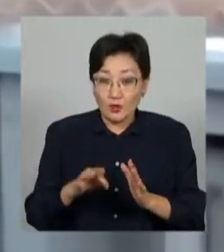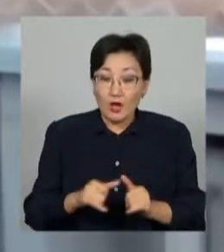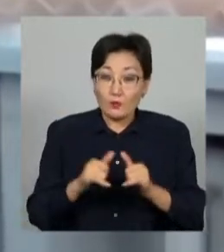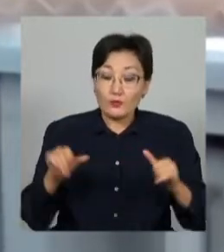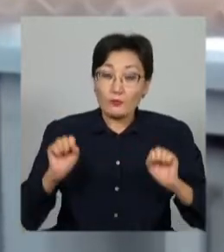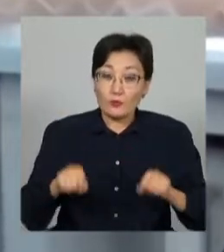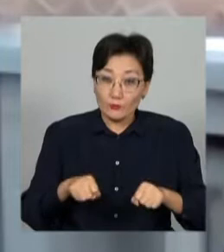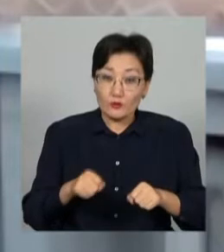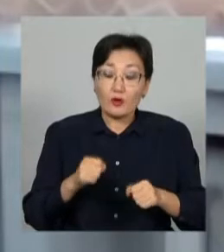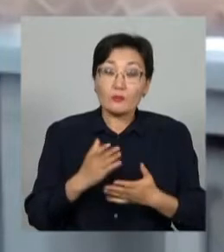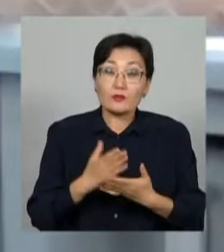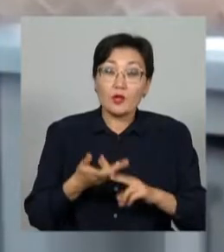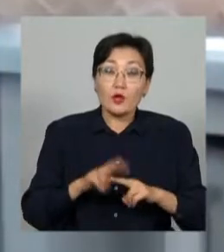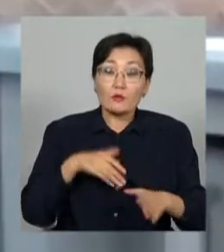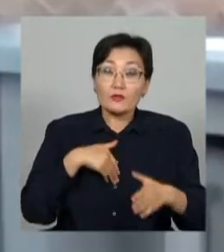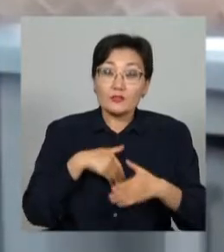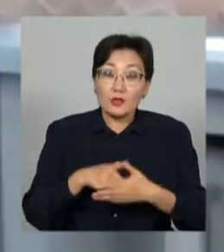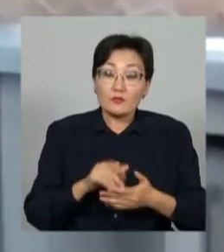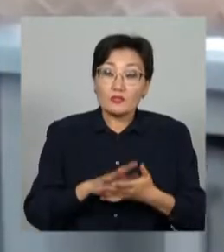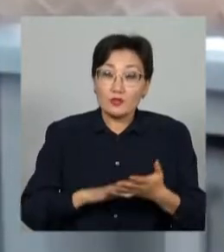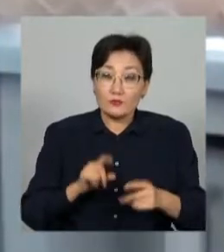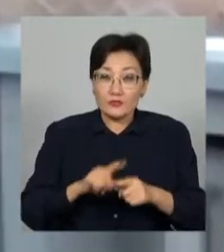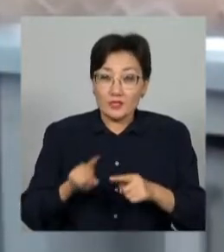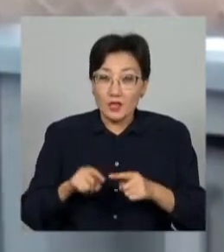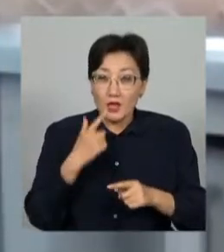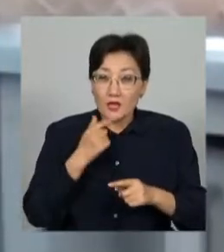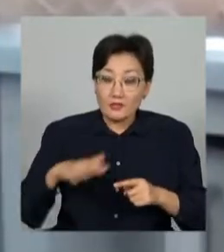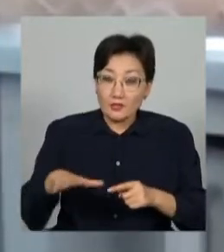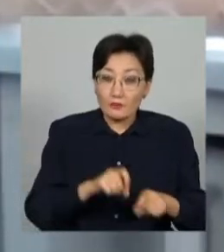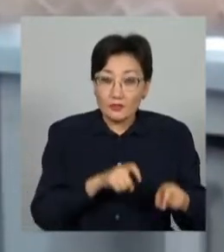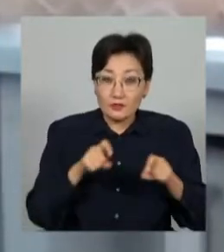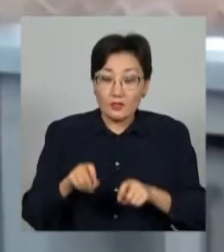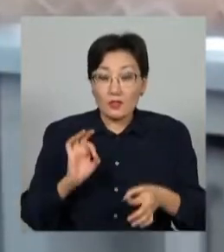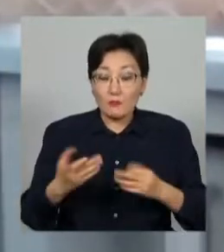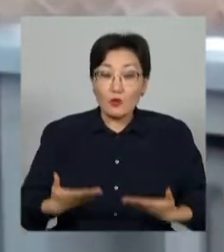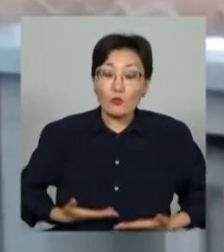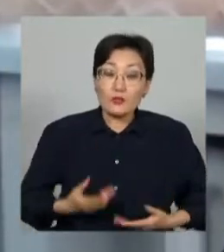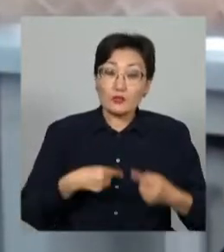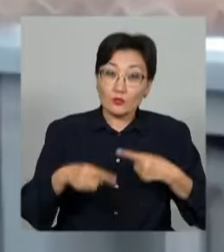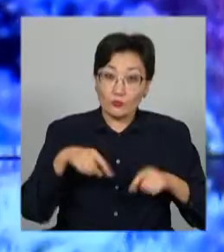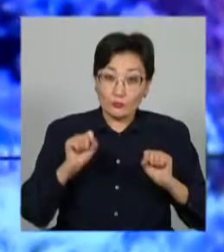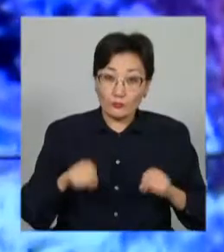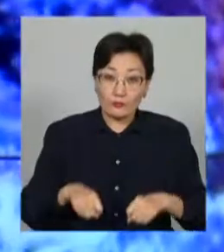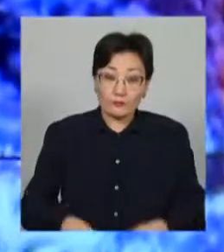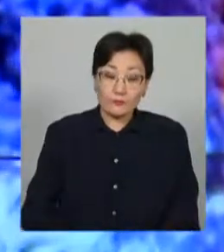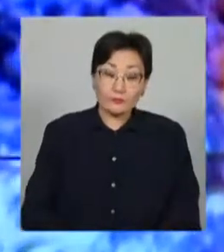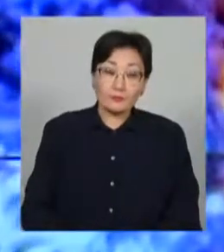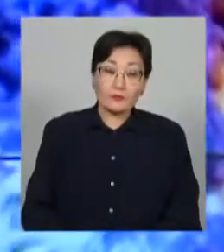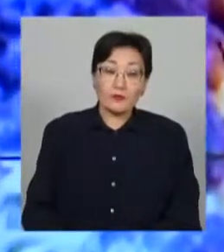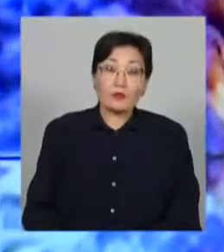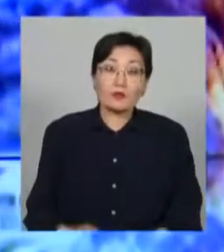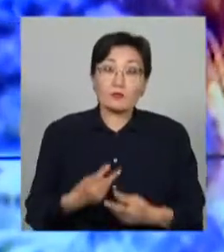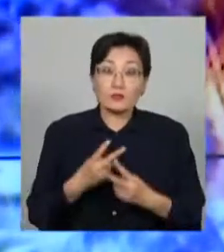арттыруға мүмкіндік берді. Осы қарқынмен жалғастырсақ, тезірек қызыл аймақтан шығып, қалыпты өмірге орала аламыз. Қымбат